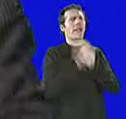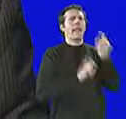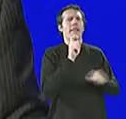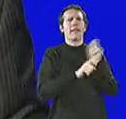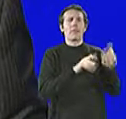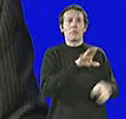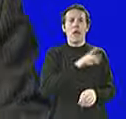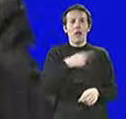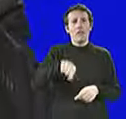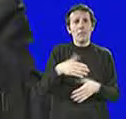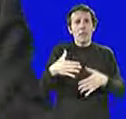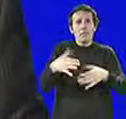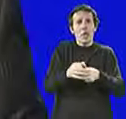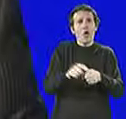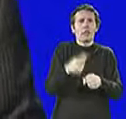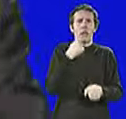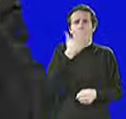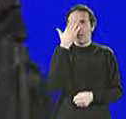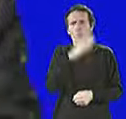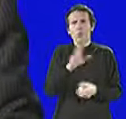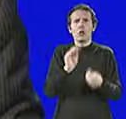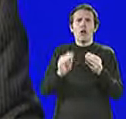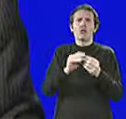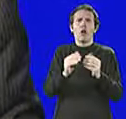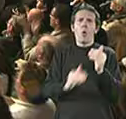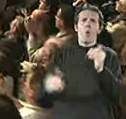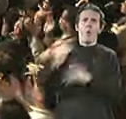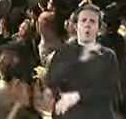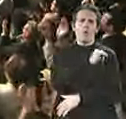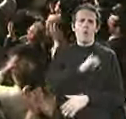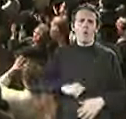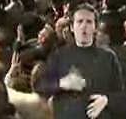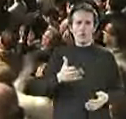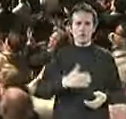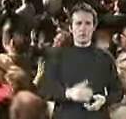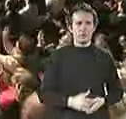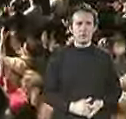qu'une minorité a un comportement caricatural.